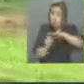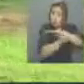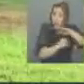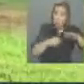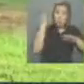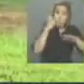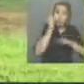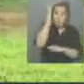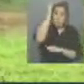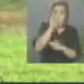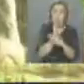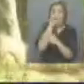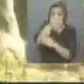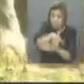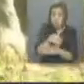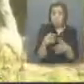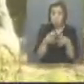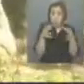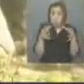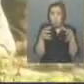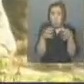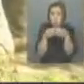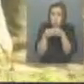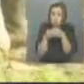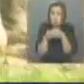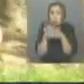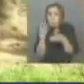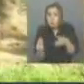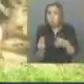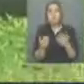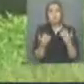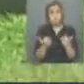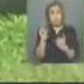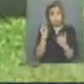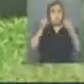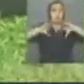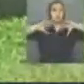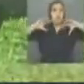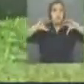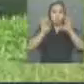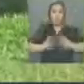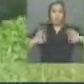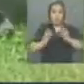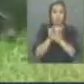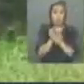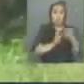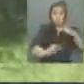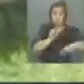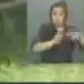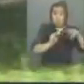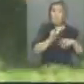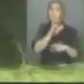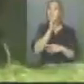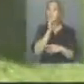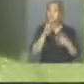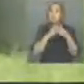ำให้ประชากรช้างลดลงดังนั้นทุกภาคส่วนโดยเฉพาะรัฐบาลจะต้องเร่งเข้ามาดูแลเพราะหากยังไม่มีการแก้ปัญหา